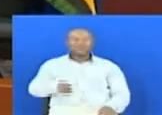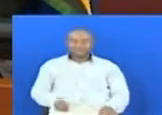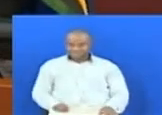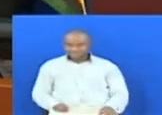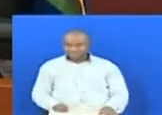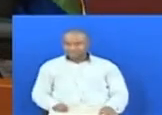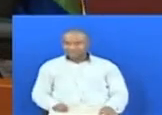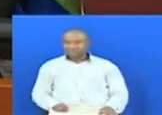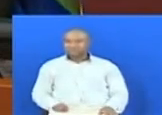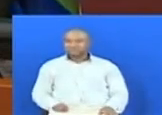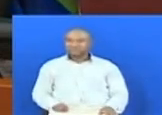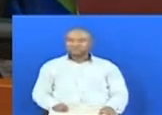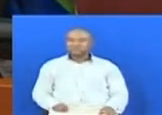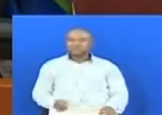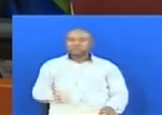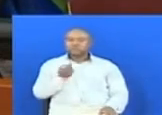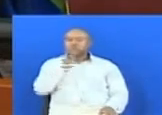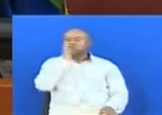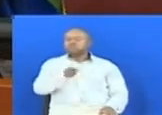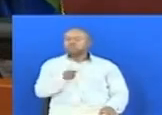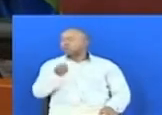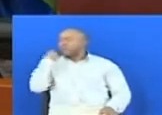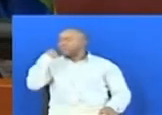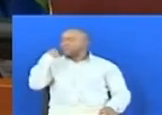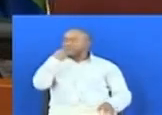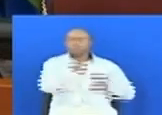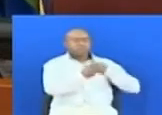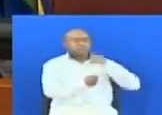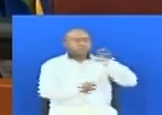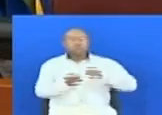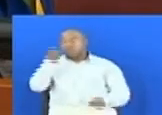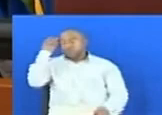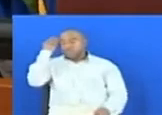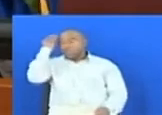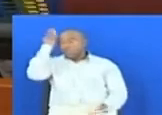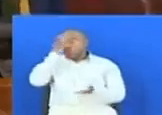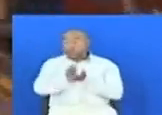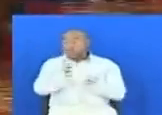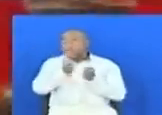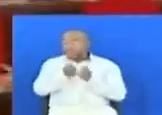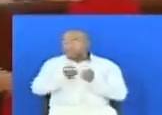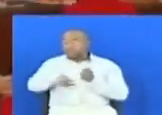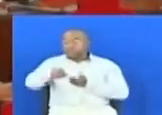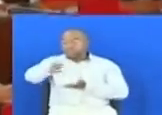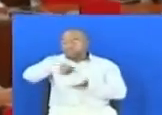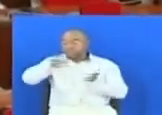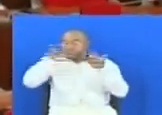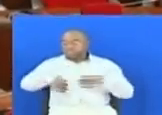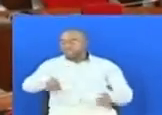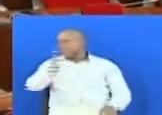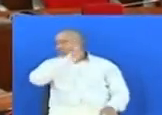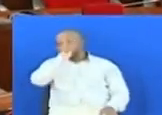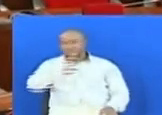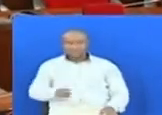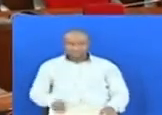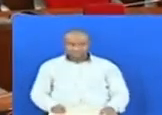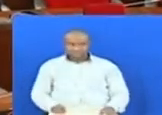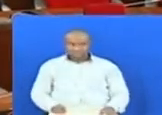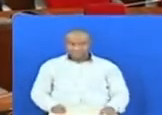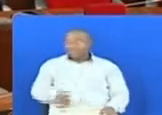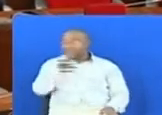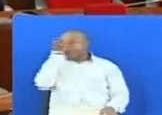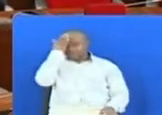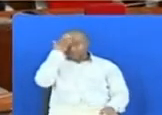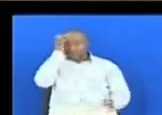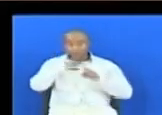Kwa sababu mtu aliyepigwa na kujeruhiwa sana kwa kweli hawezi kupelekwa kituo cha afya. Ninyi wote si mnajua jamani tofauti ya